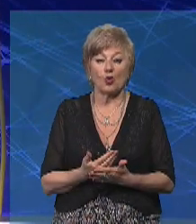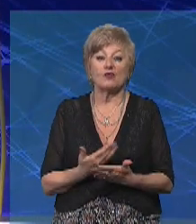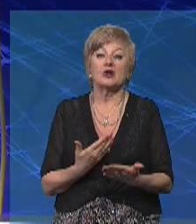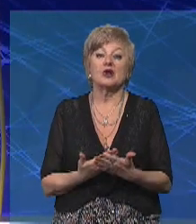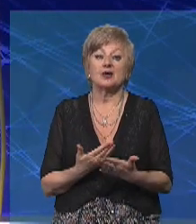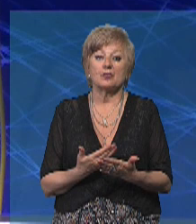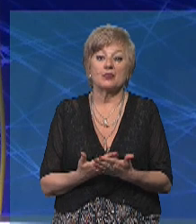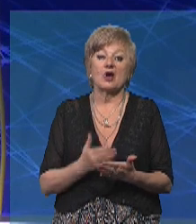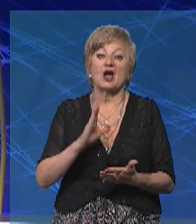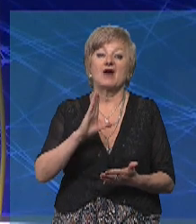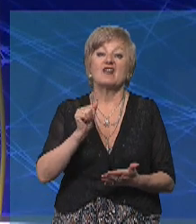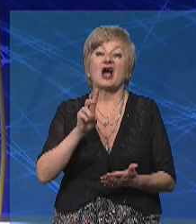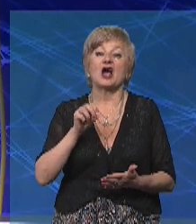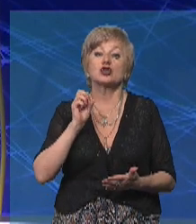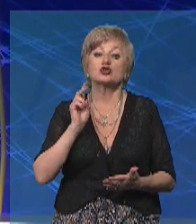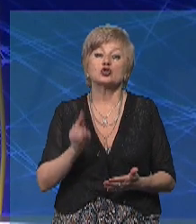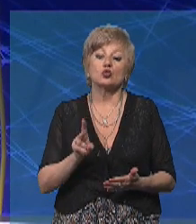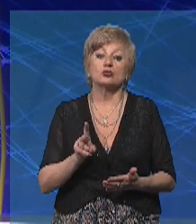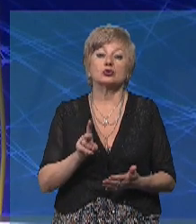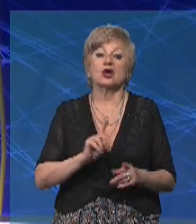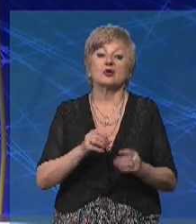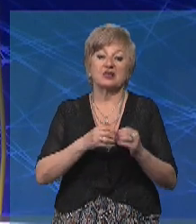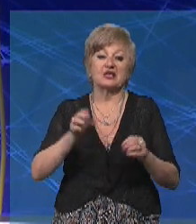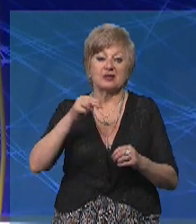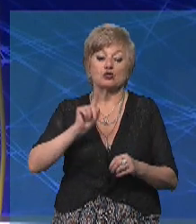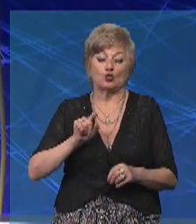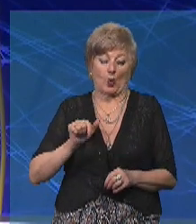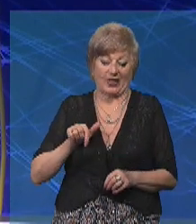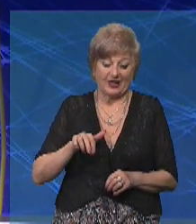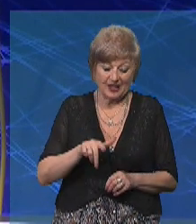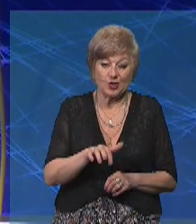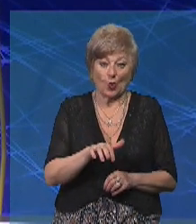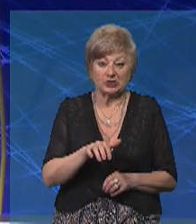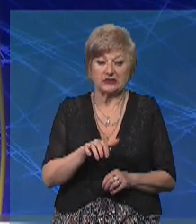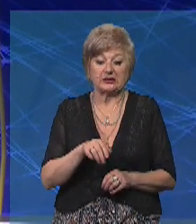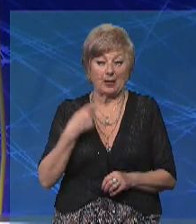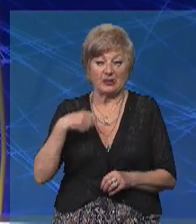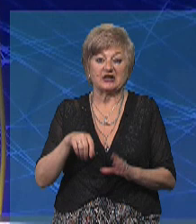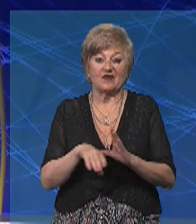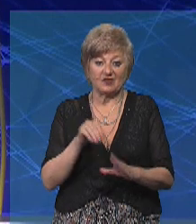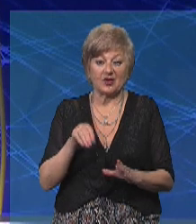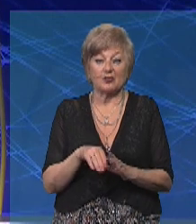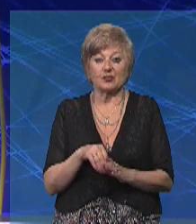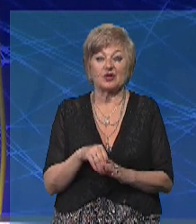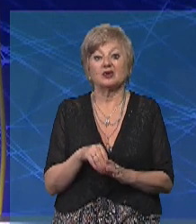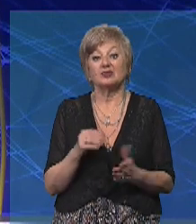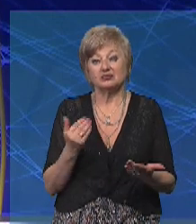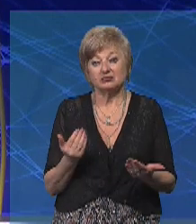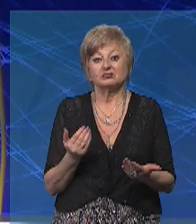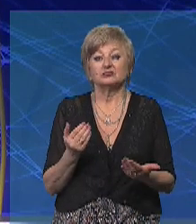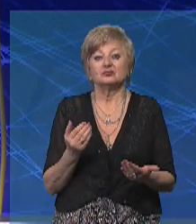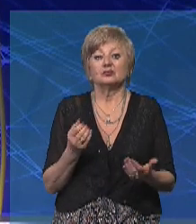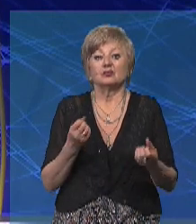наприклад, Святослав Вакарчук заявив ще там 15 грудня, що він йде на президентські вибори, він би став от тим самим таким,